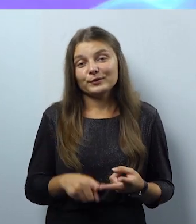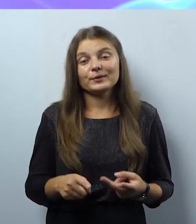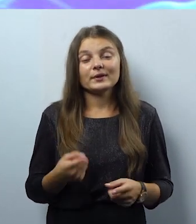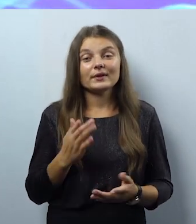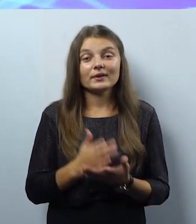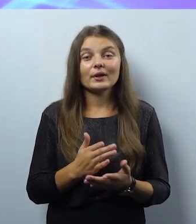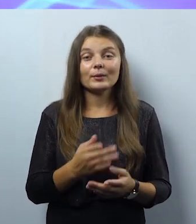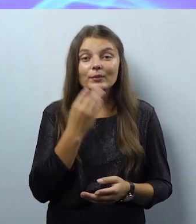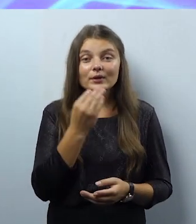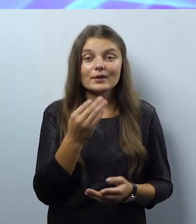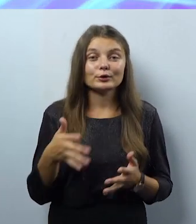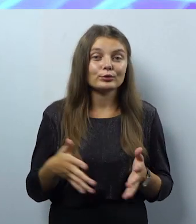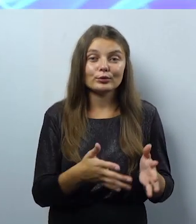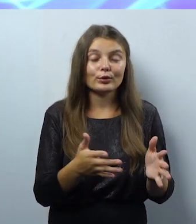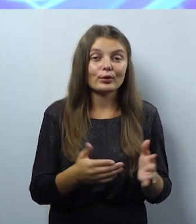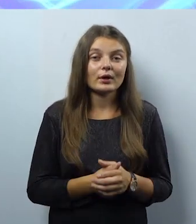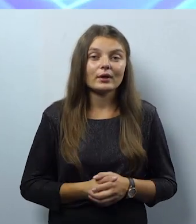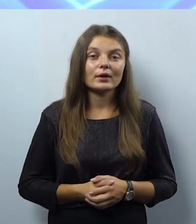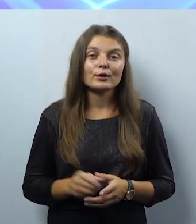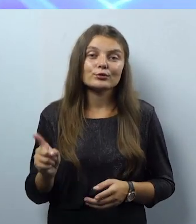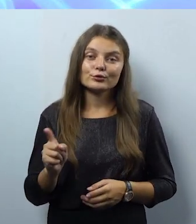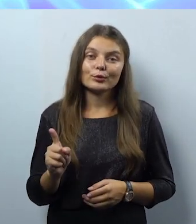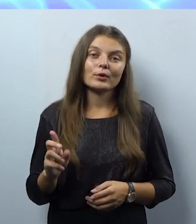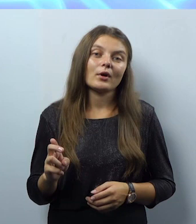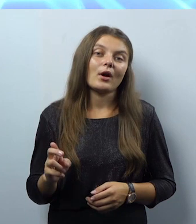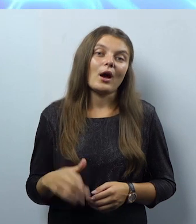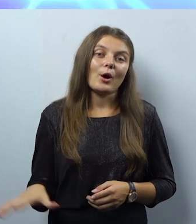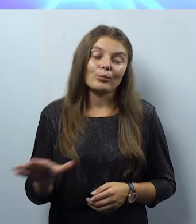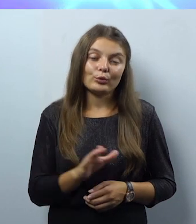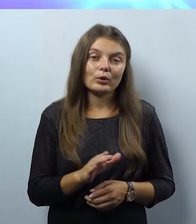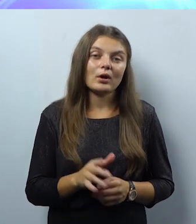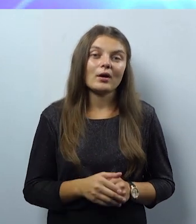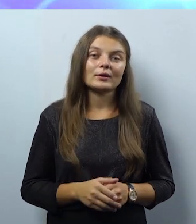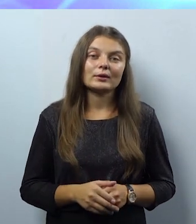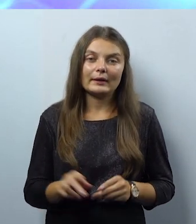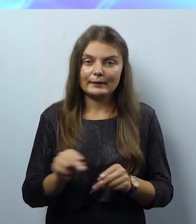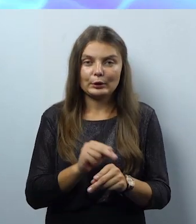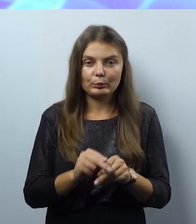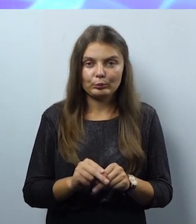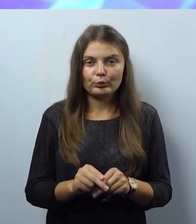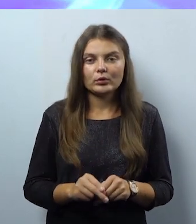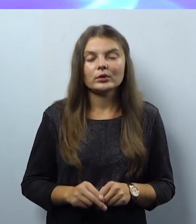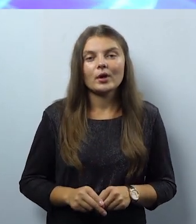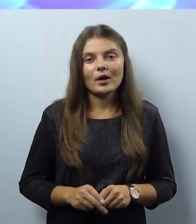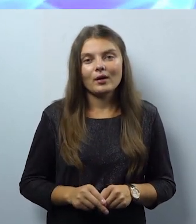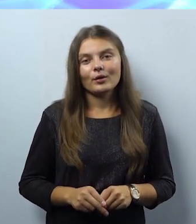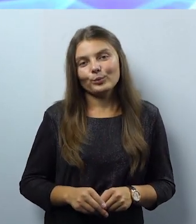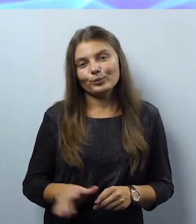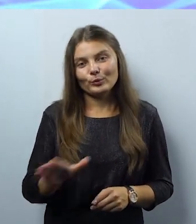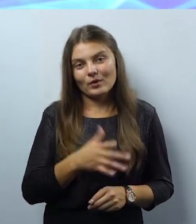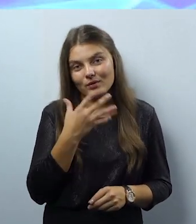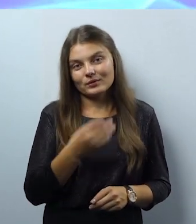чи буде амбулаторія, чи буде ФАП, але люди мають можливість приїхати і на вторинку, тобто в нашу